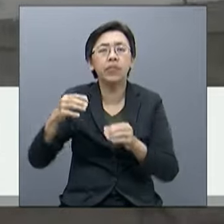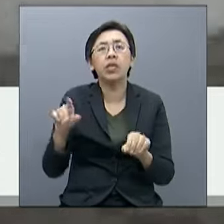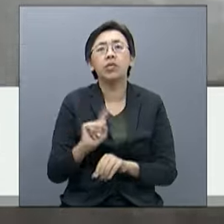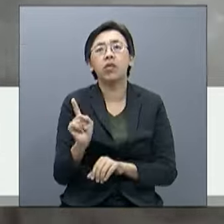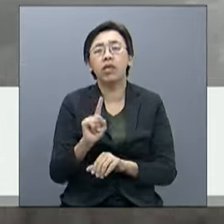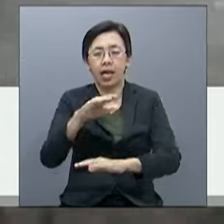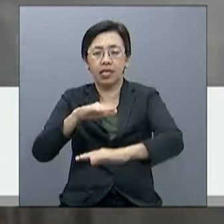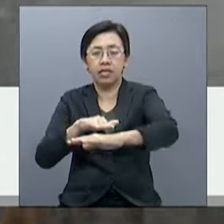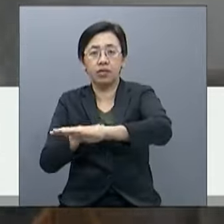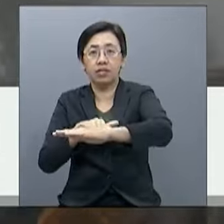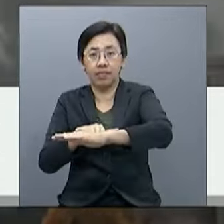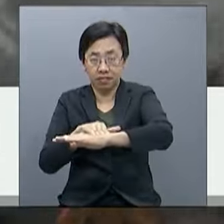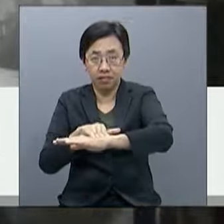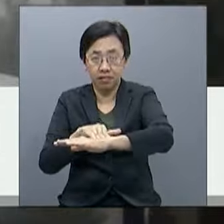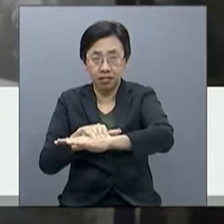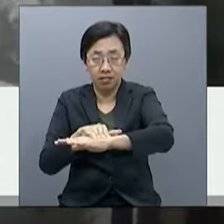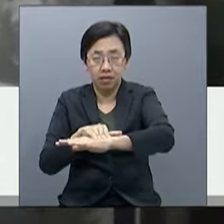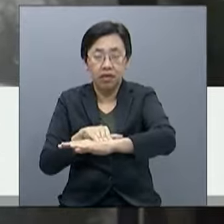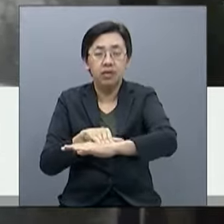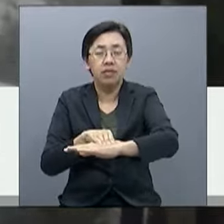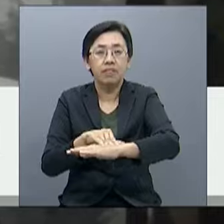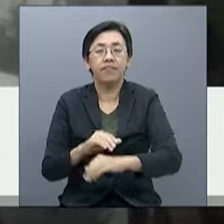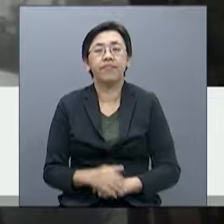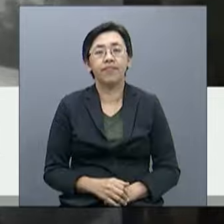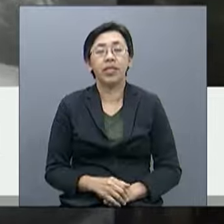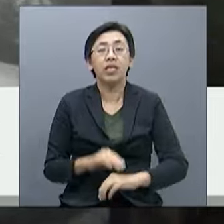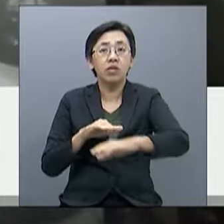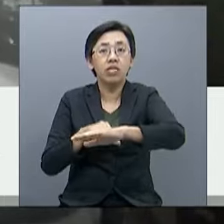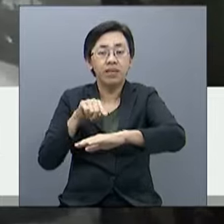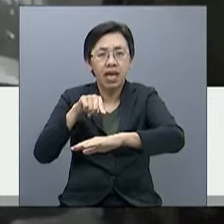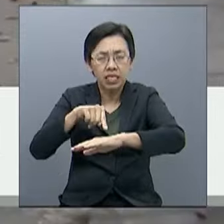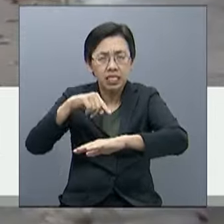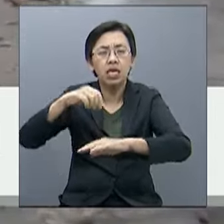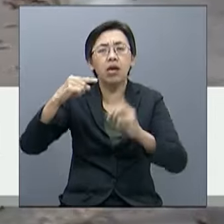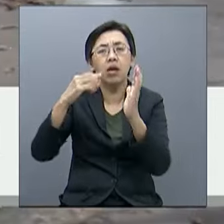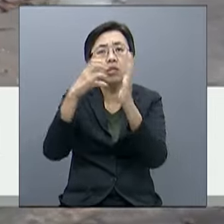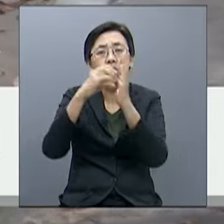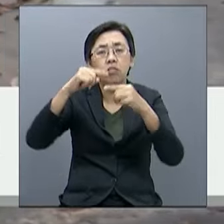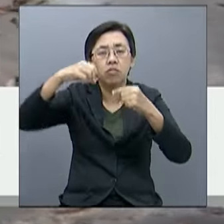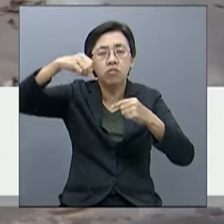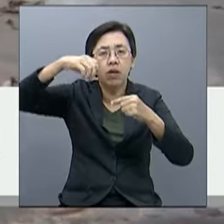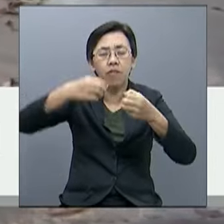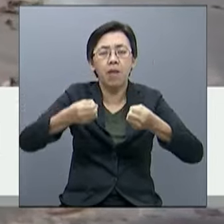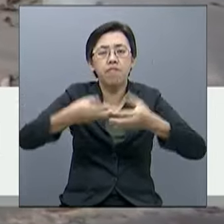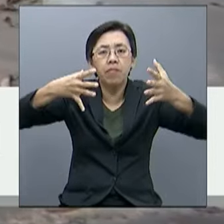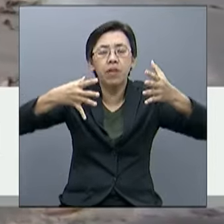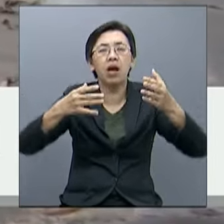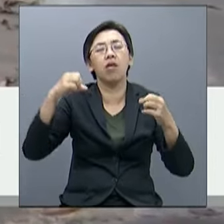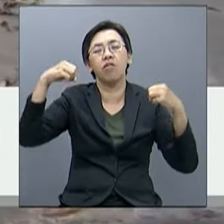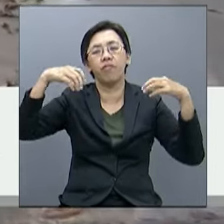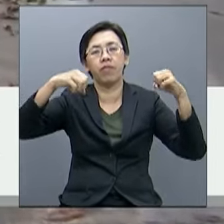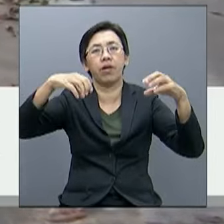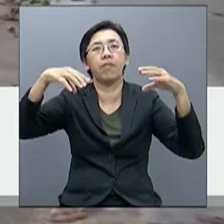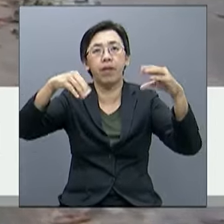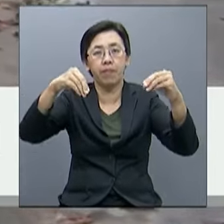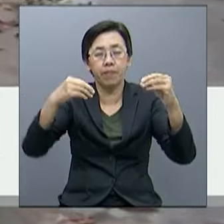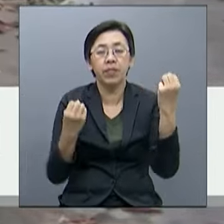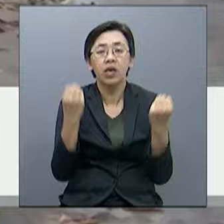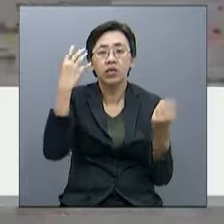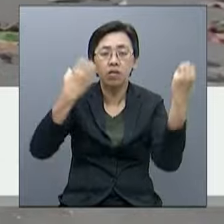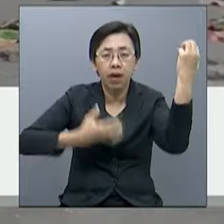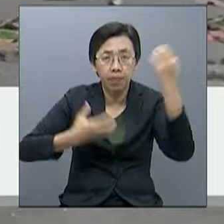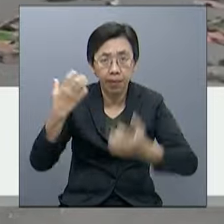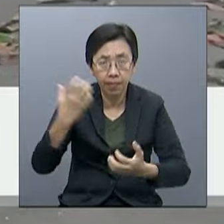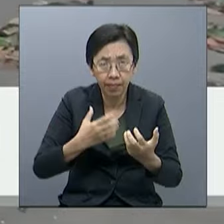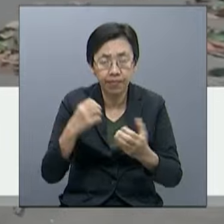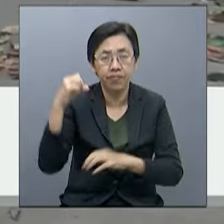แยกเวียงทองตำบลสวนดอกก็ทำให้ไฟฟ้าดับเป็นบริเวณกว้างแรงลมยังพัดต้นไม้หักโค่นเสาไฟฟ้